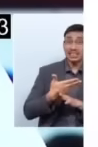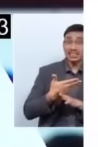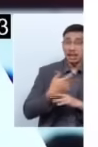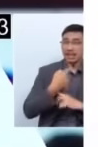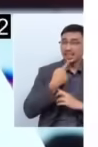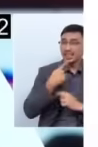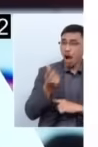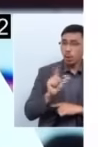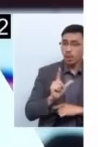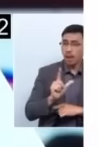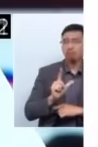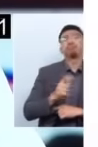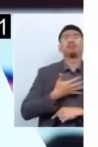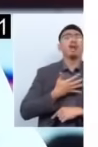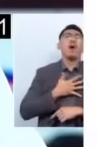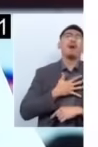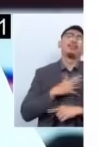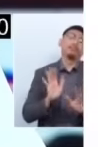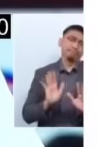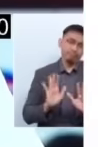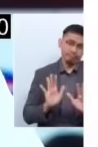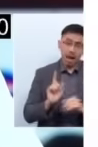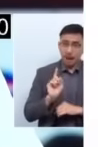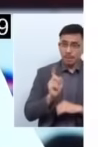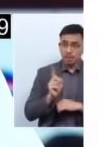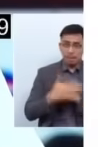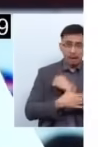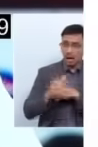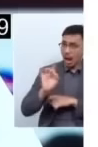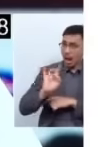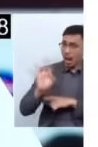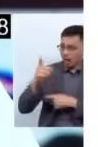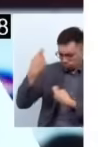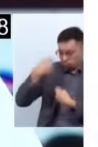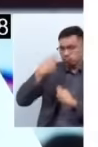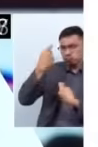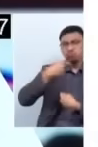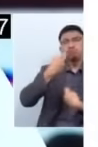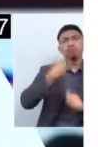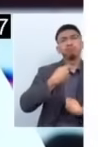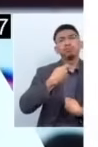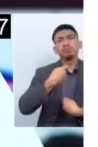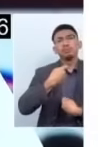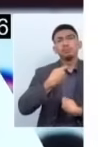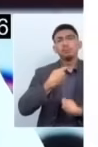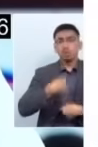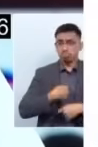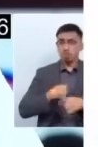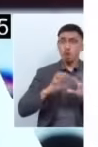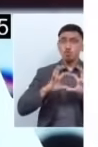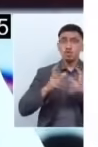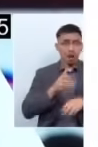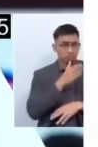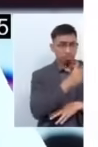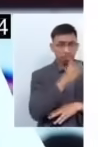kita harus konsisten sampai ke ujungnya, bahwa masyarakat itu tidak akan terpengaruh oleh apa-apa, walaupun misalnya ada kecurigaan ini dan